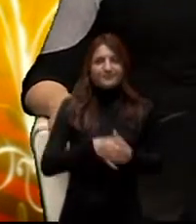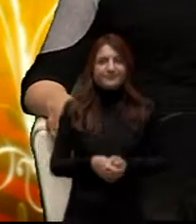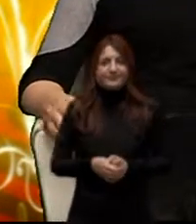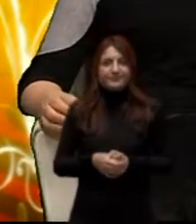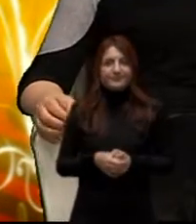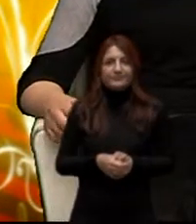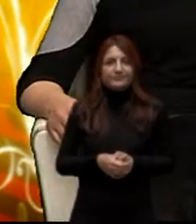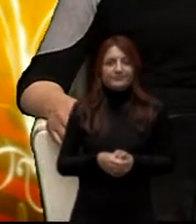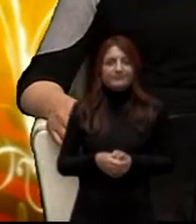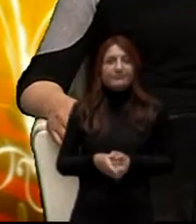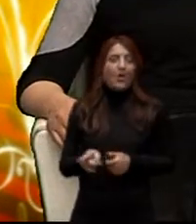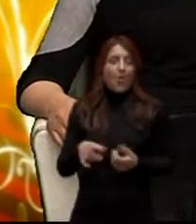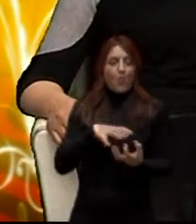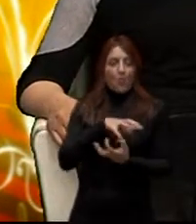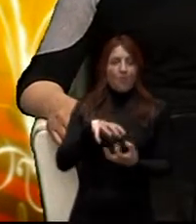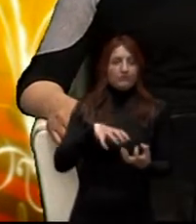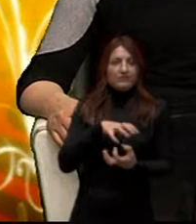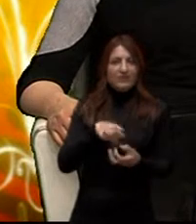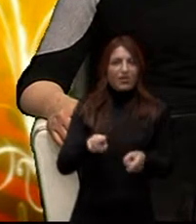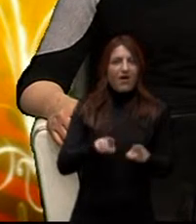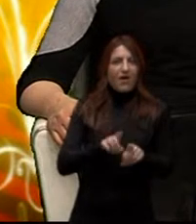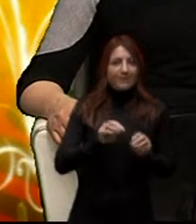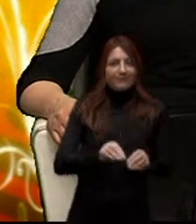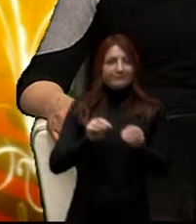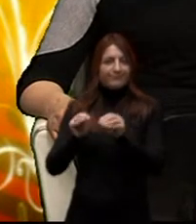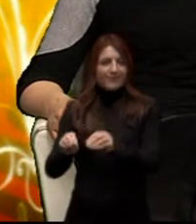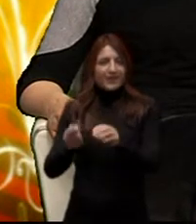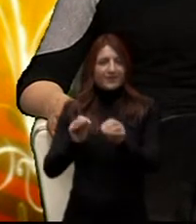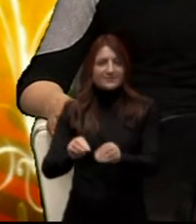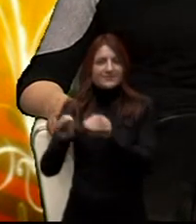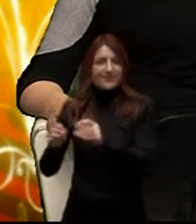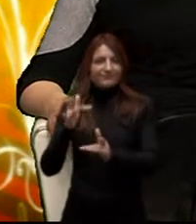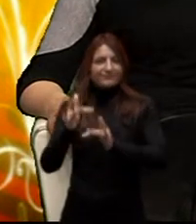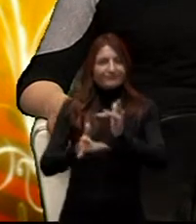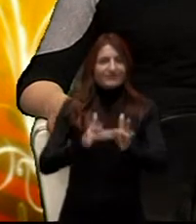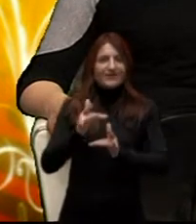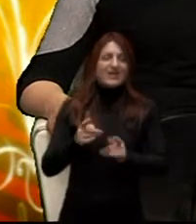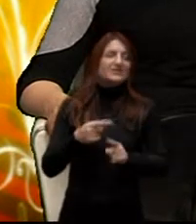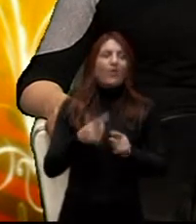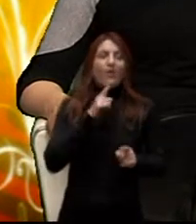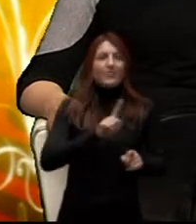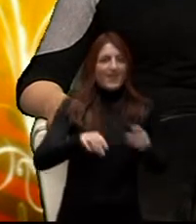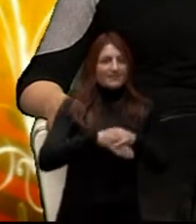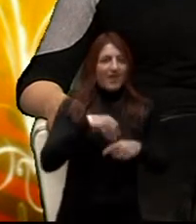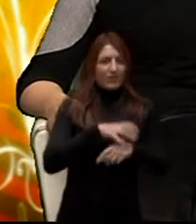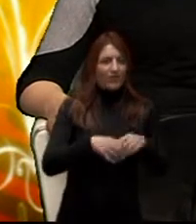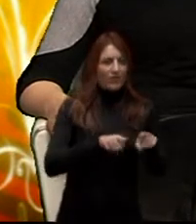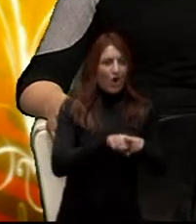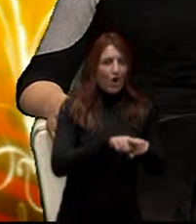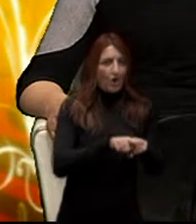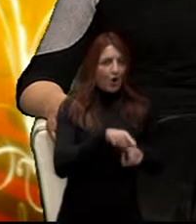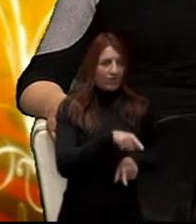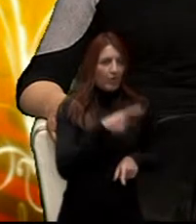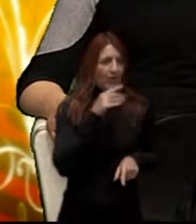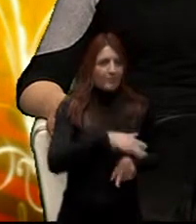su, znači u obiteljima se to i prenosi s generacije na generaciju radi toga što nezadovoljni roditelji s tenzijskim glavoboljama